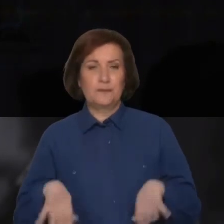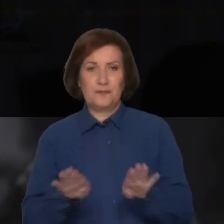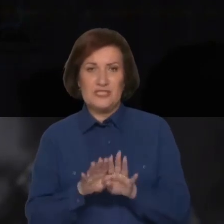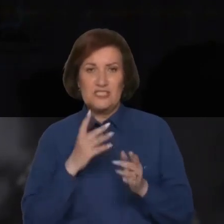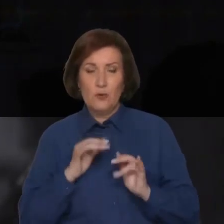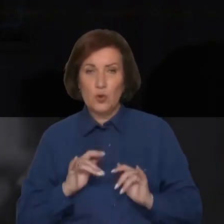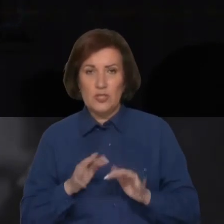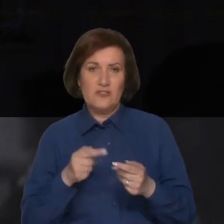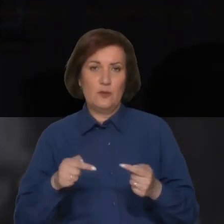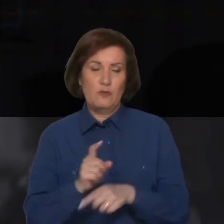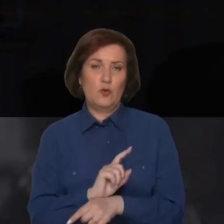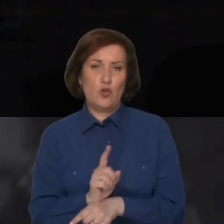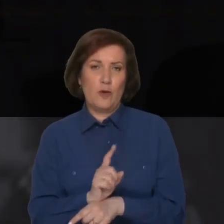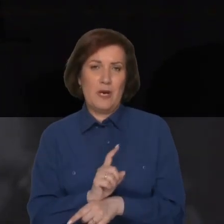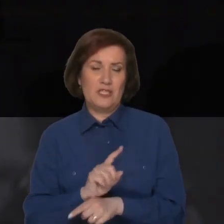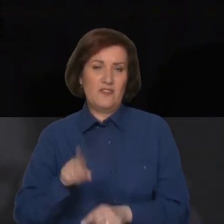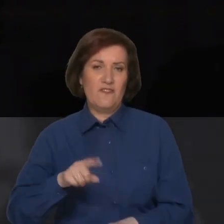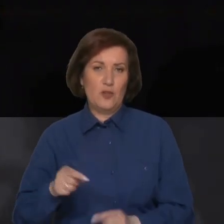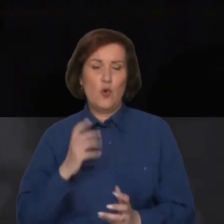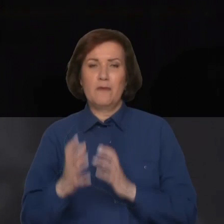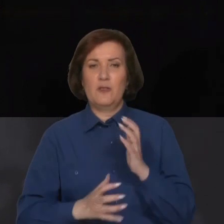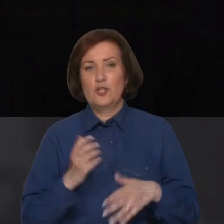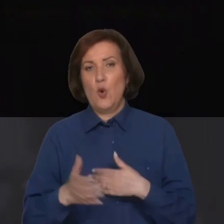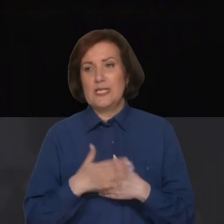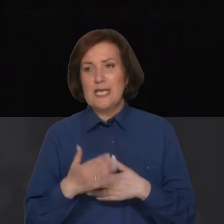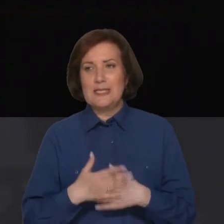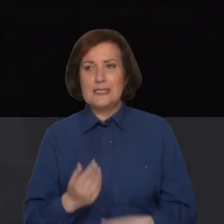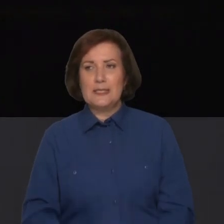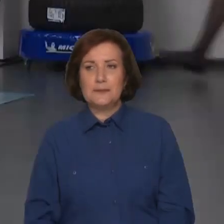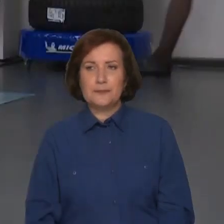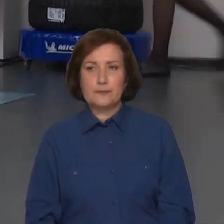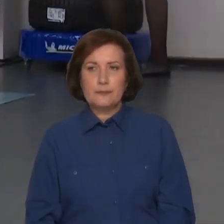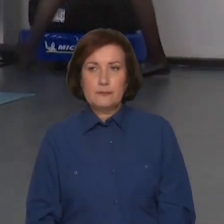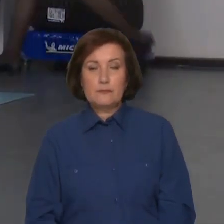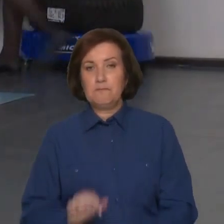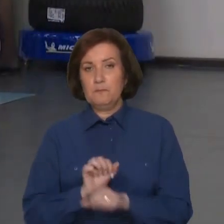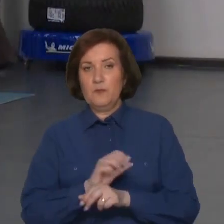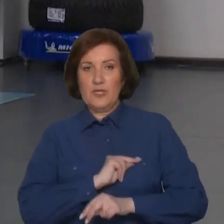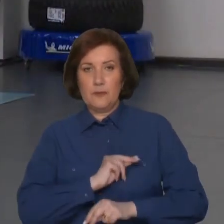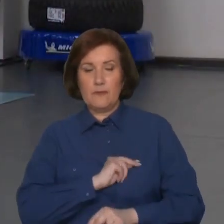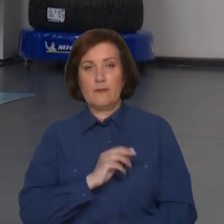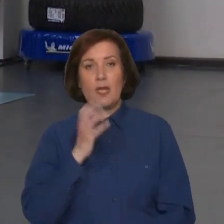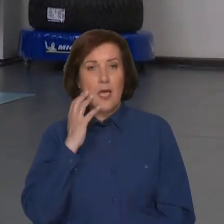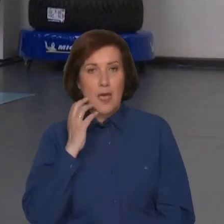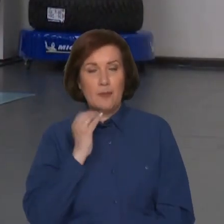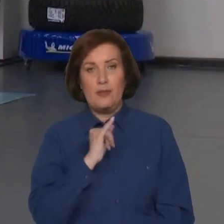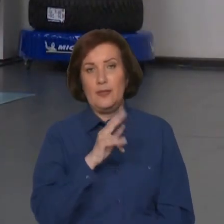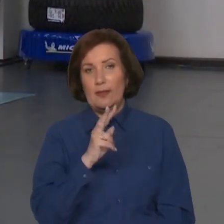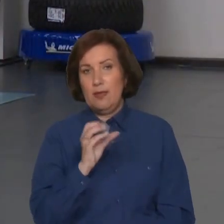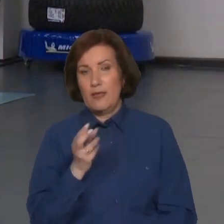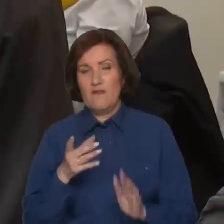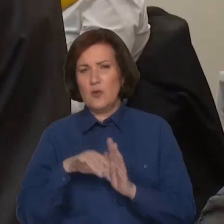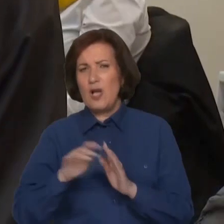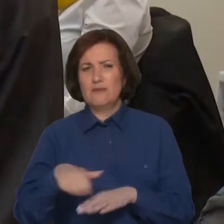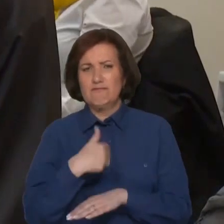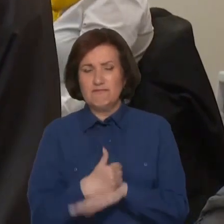згорнути свою діяльність відповідно до нормативних вимог та міжнародних санкцій. Припинили роботу Apple та IKEA, що входили у